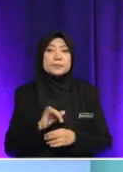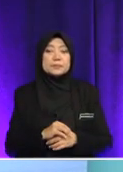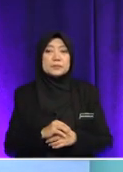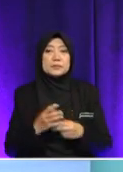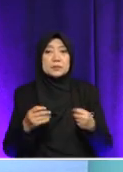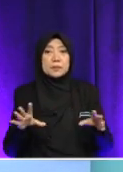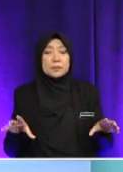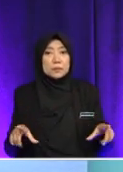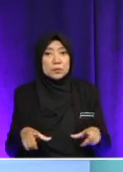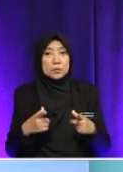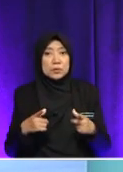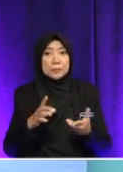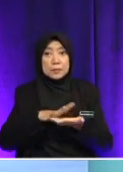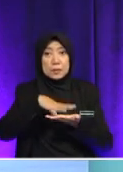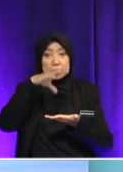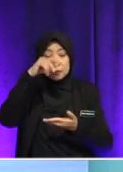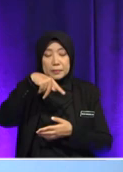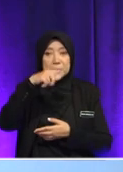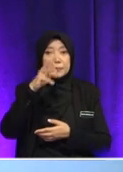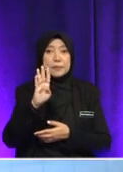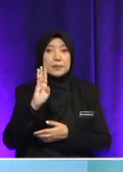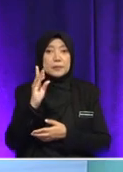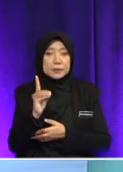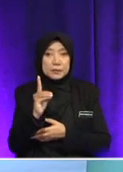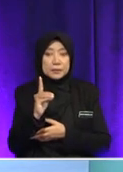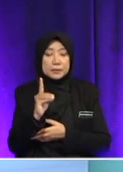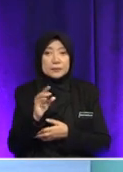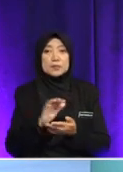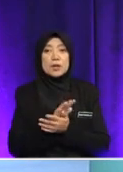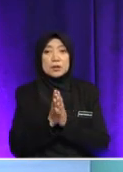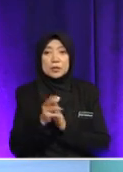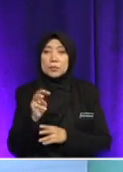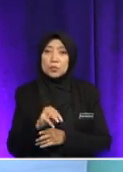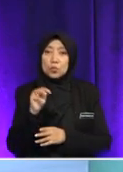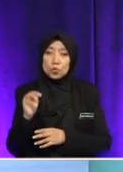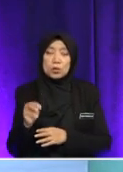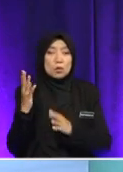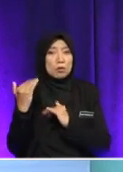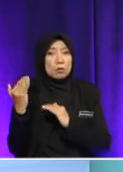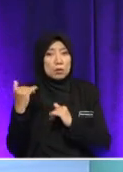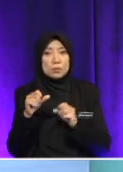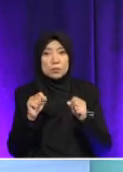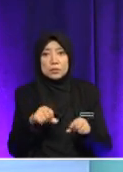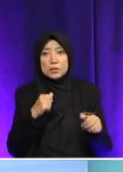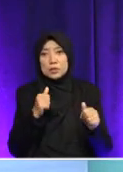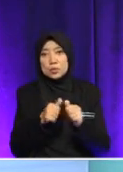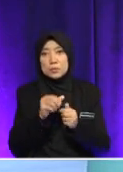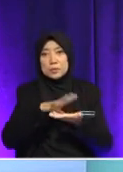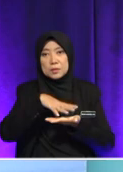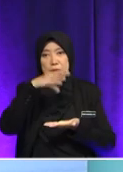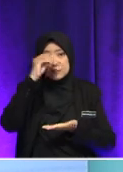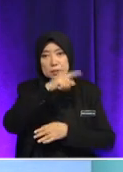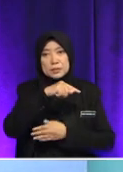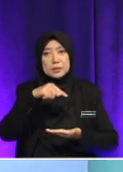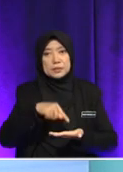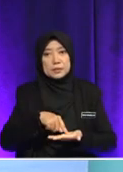pembelajaran BPD Oke so jadi murid-murid saya harap bully mengikuti pembelajaran pada